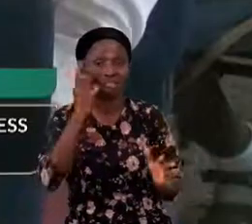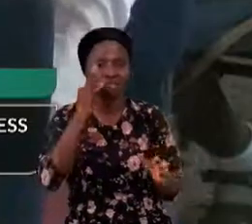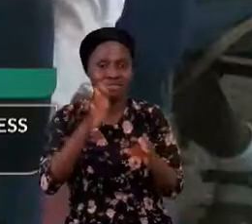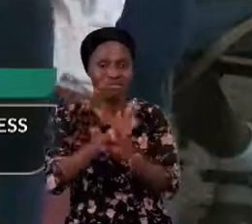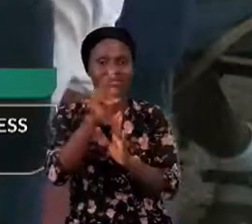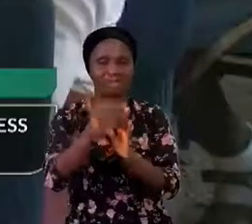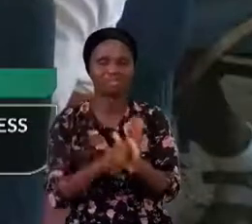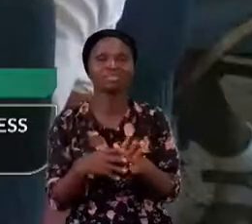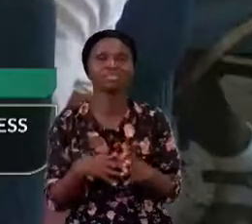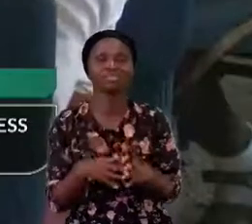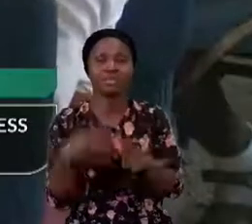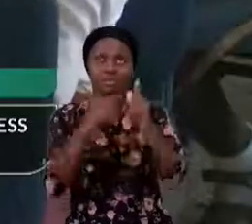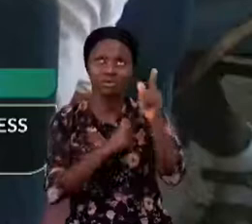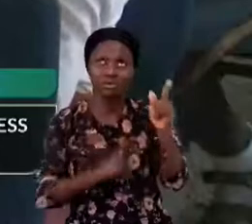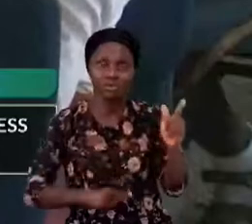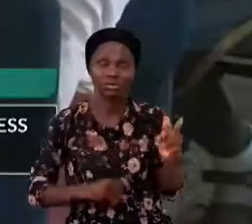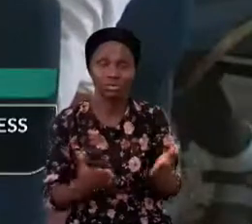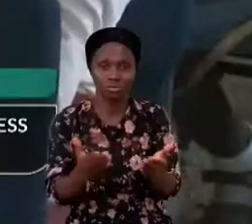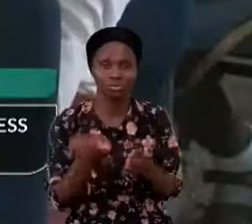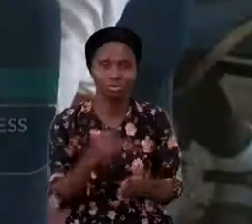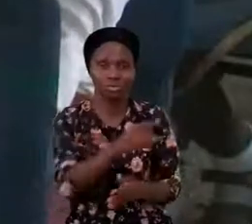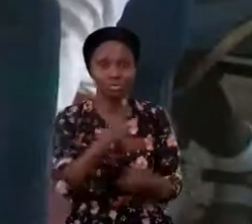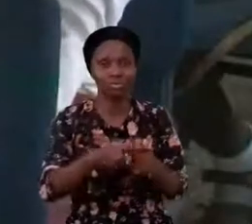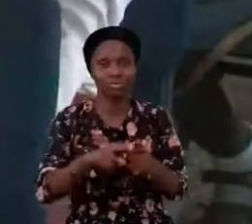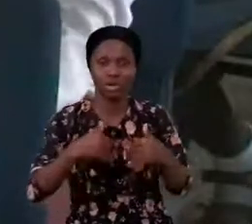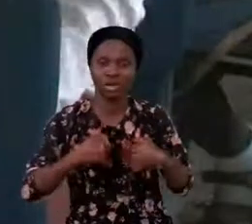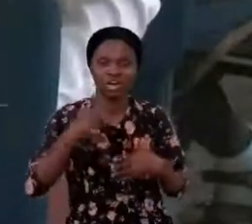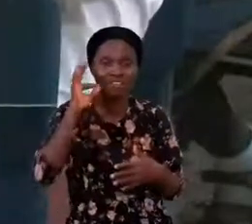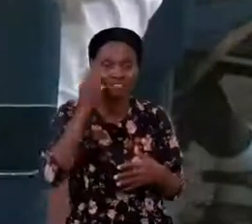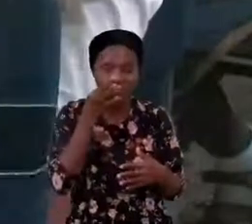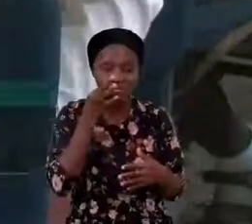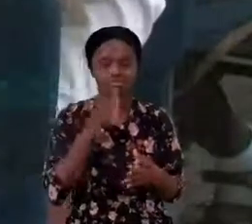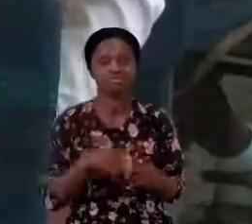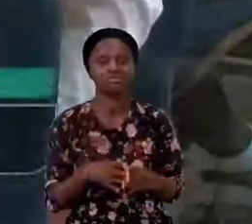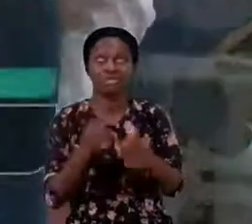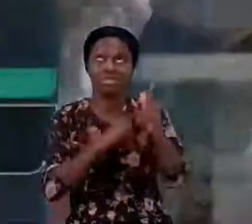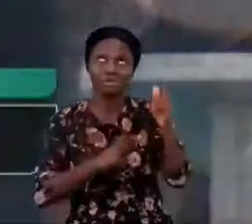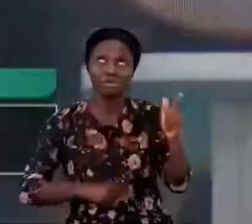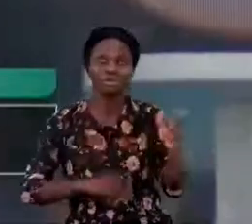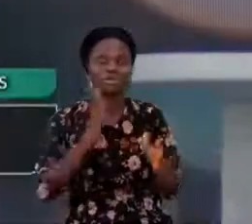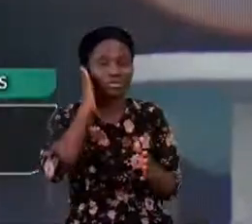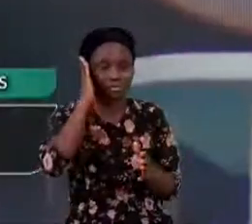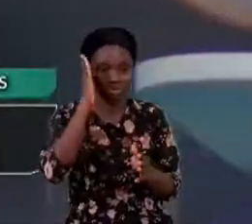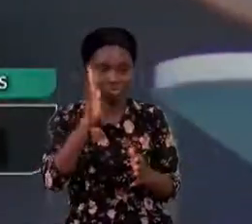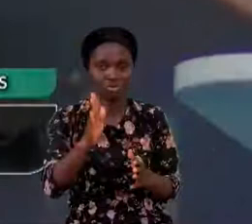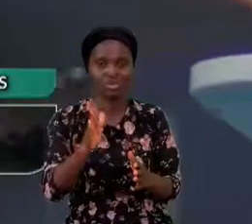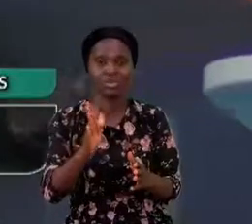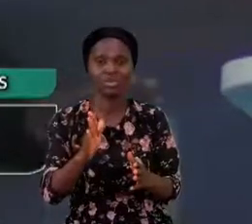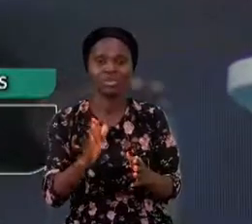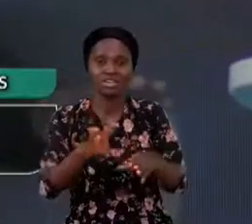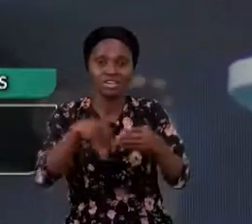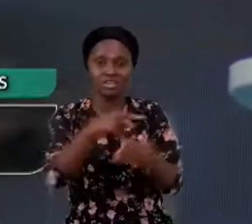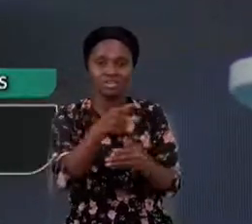Le Seigneur veut que tu portes des fruits. Il va t'équiper. Quel type de fruits? De bons fruits. Plus de fruits. Si